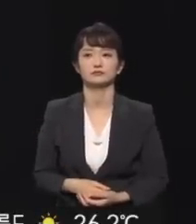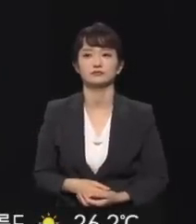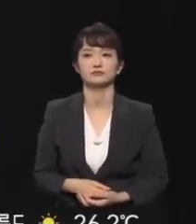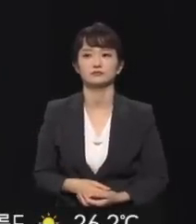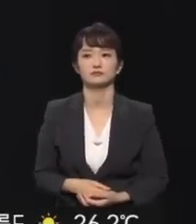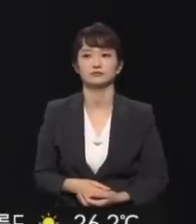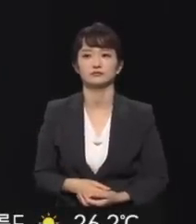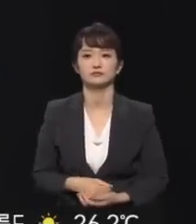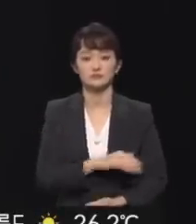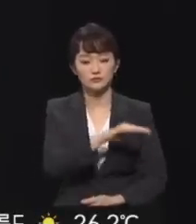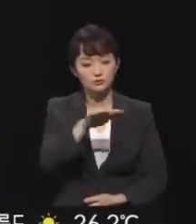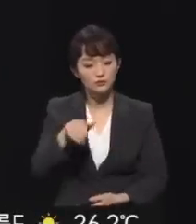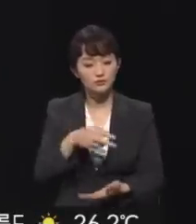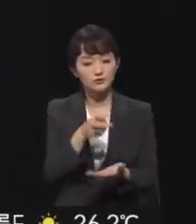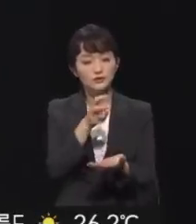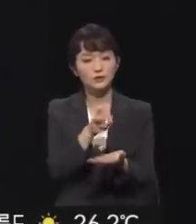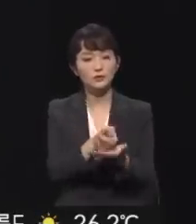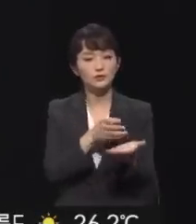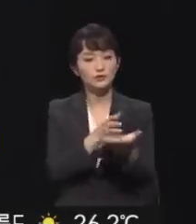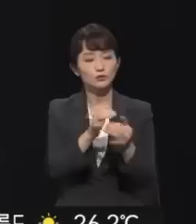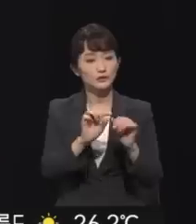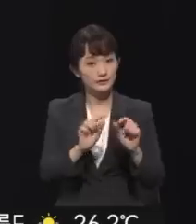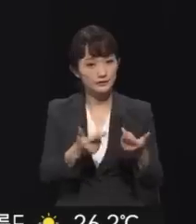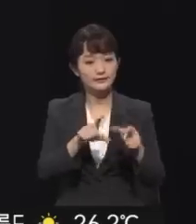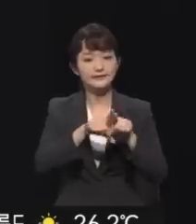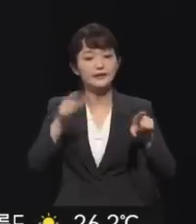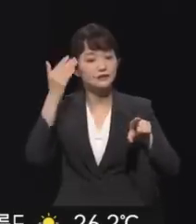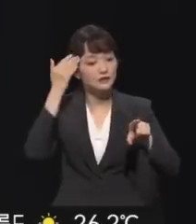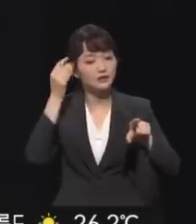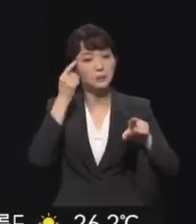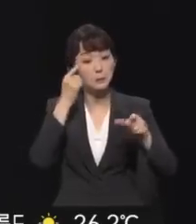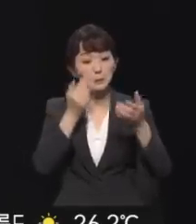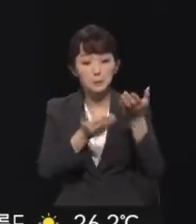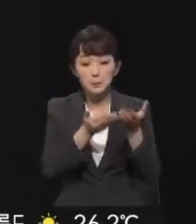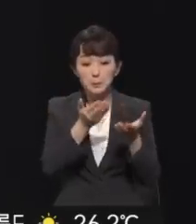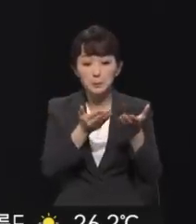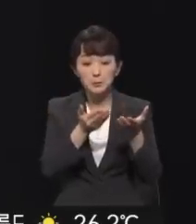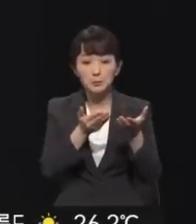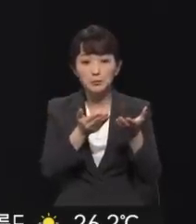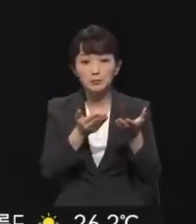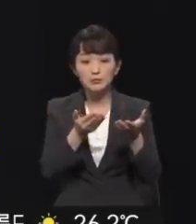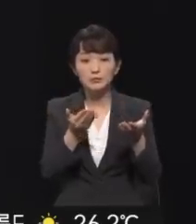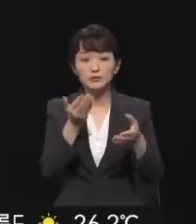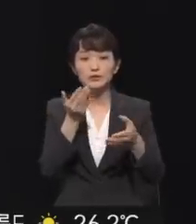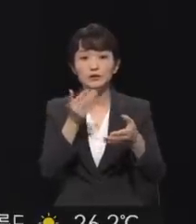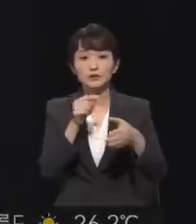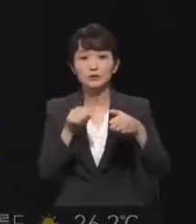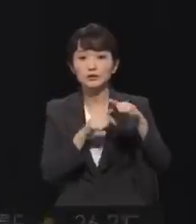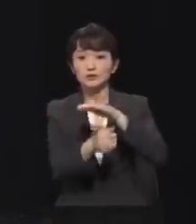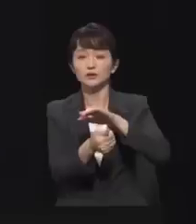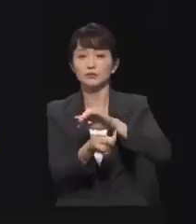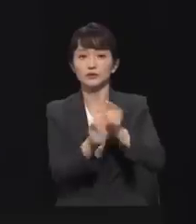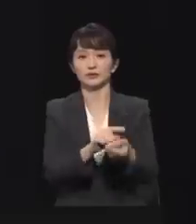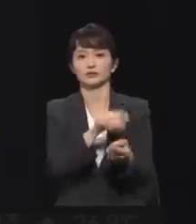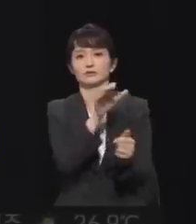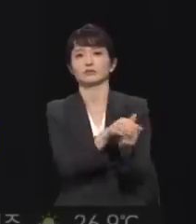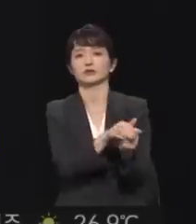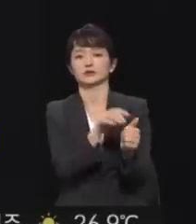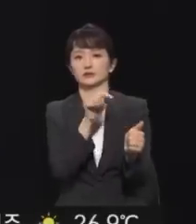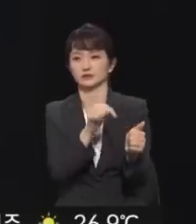무슨 법 전문가들을 아니어도 상식적인 판단 에 의해서도 그냥 주무대인 체제로 잘 가고 있던 국민의 힘이